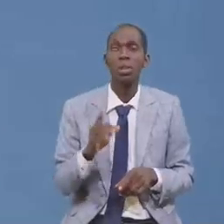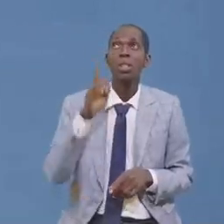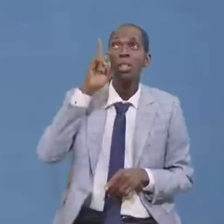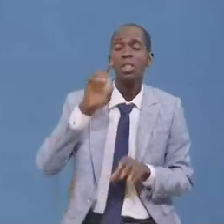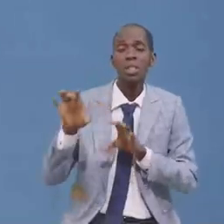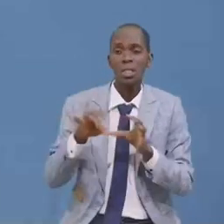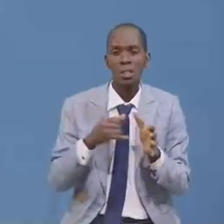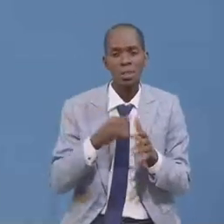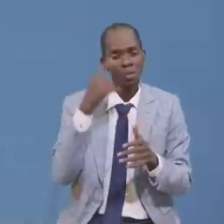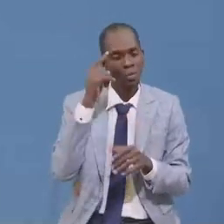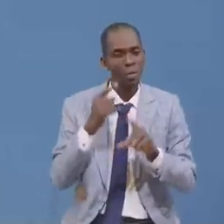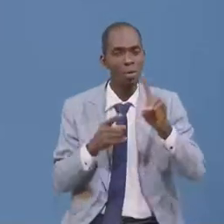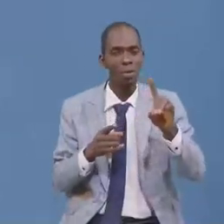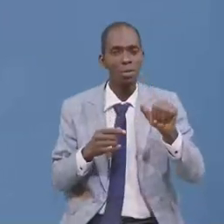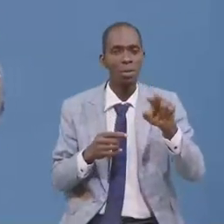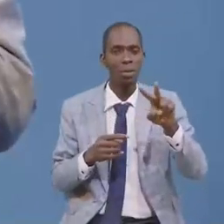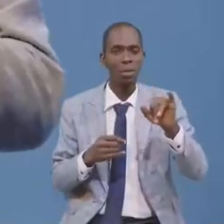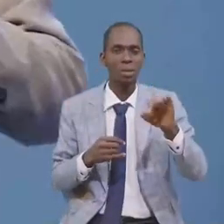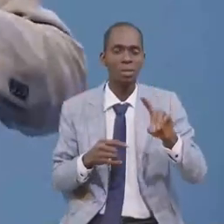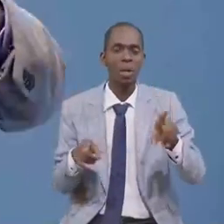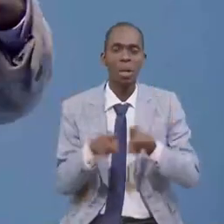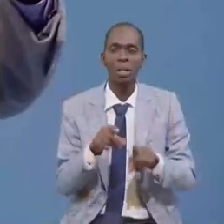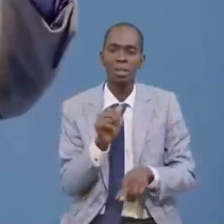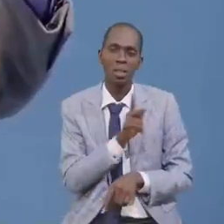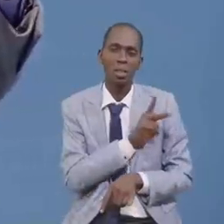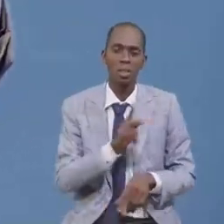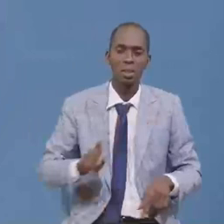Il l'a fait pour David en tant que roi.